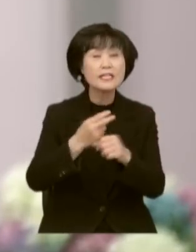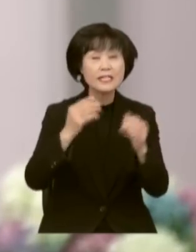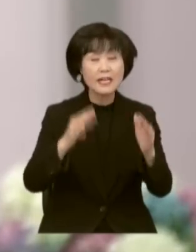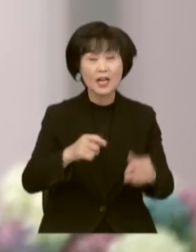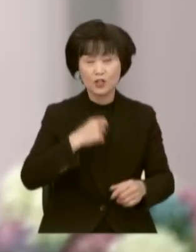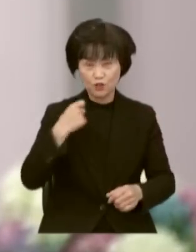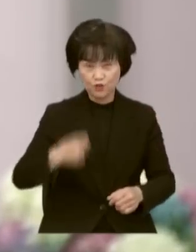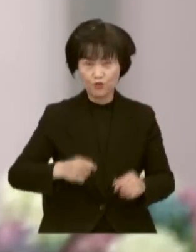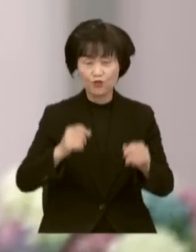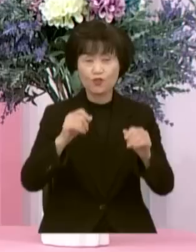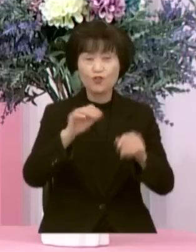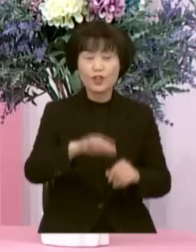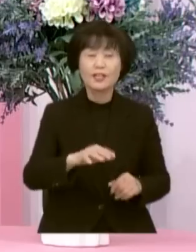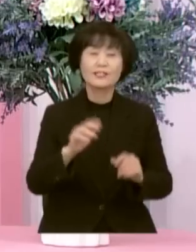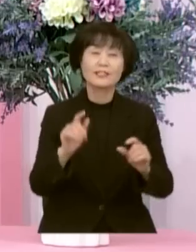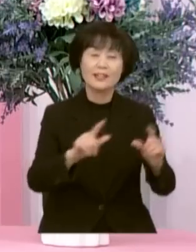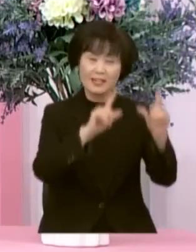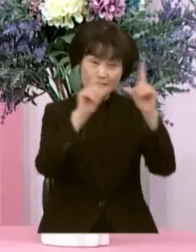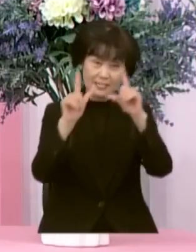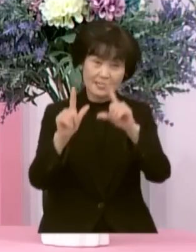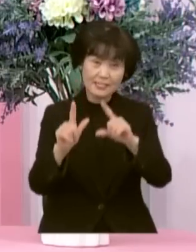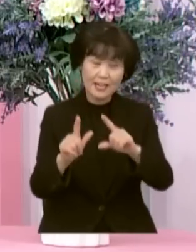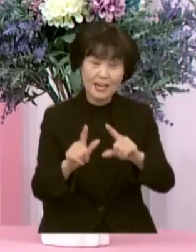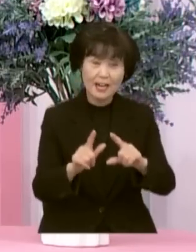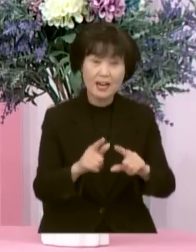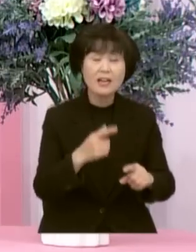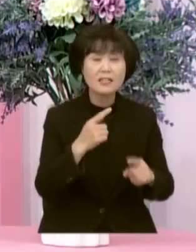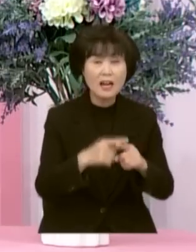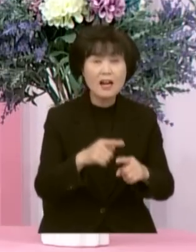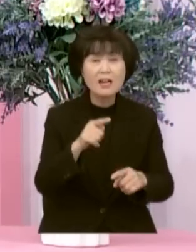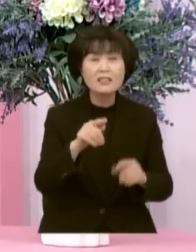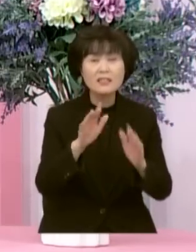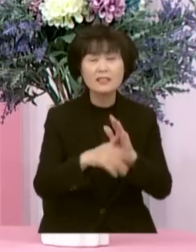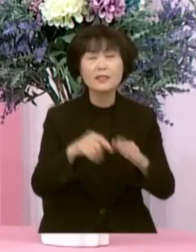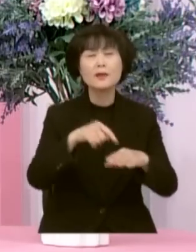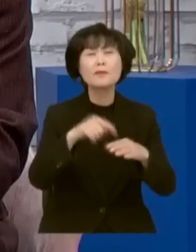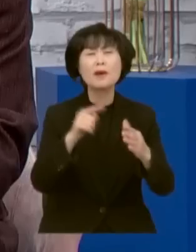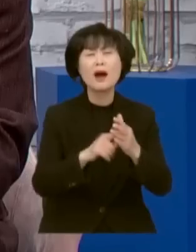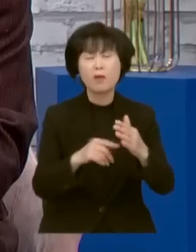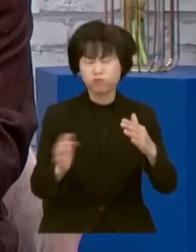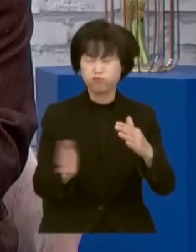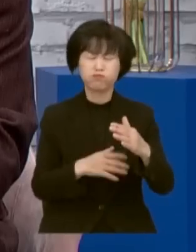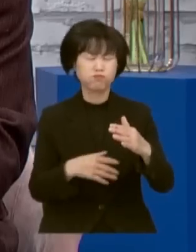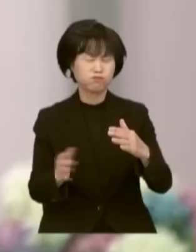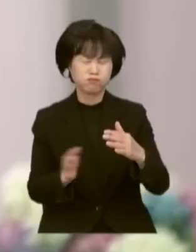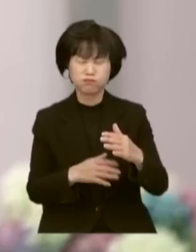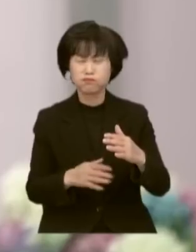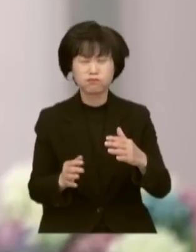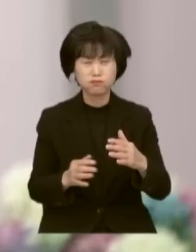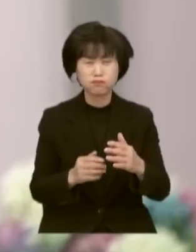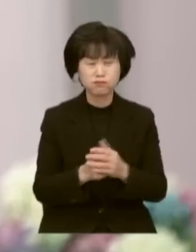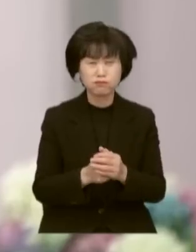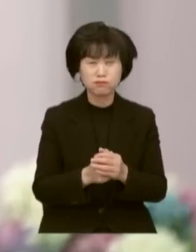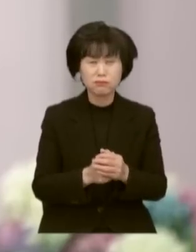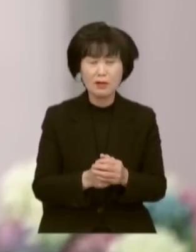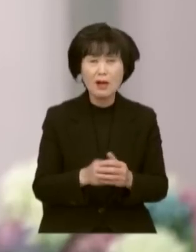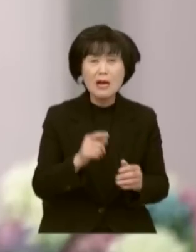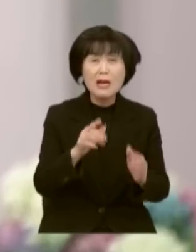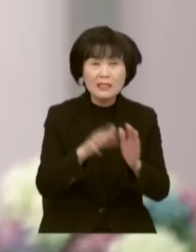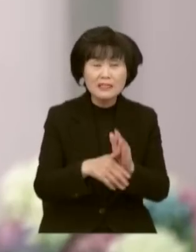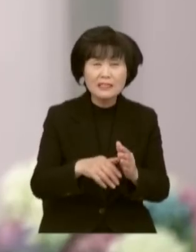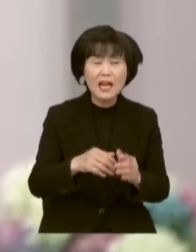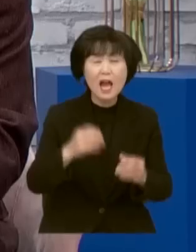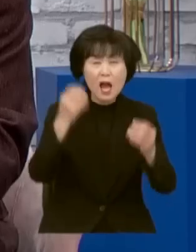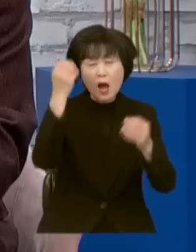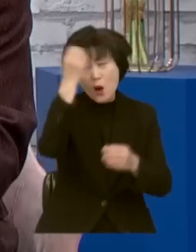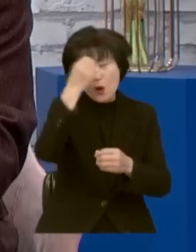중국에서 있었는데 그때 허무하고 공허하고 막 이러니까 그때 고등학교 때 만났던 하나님이 생각이